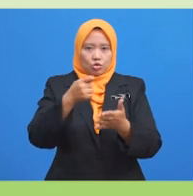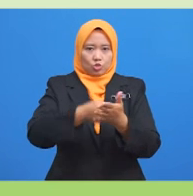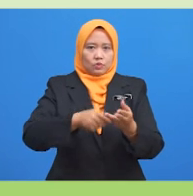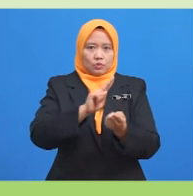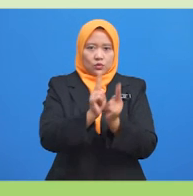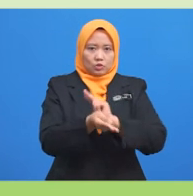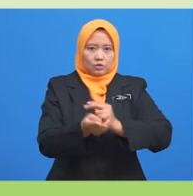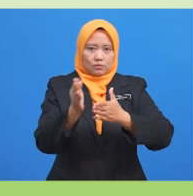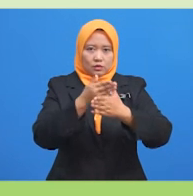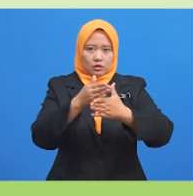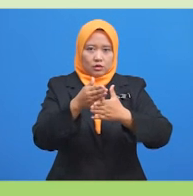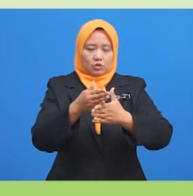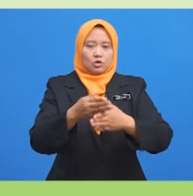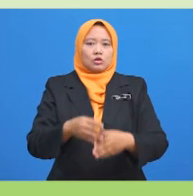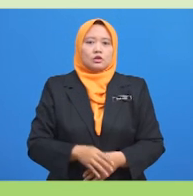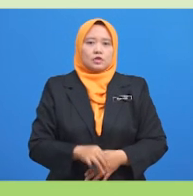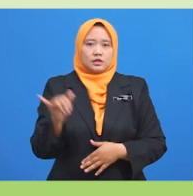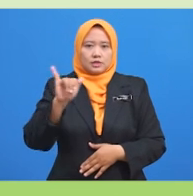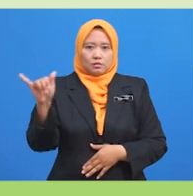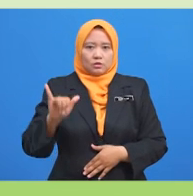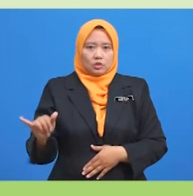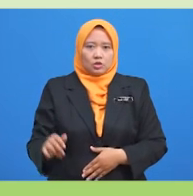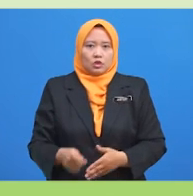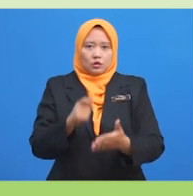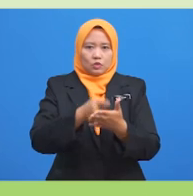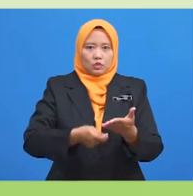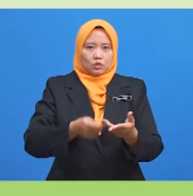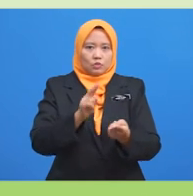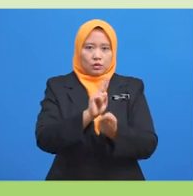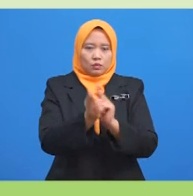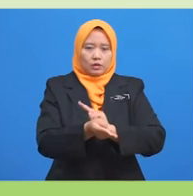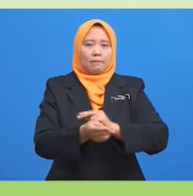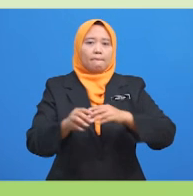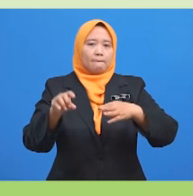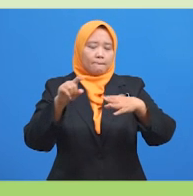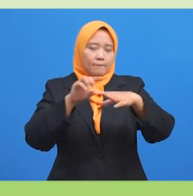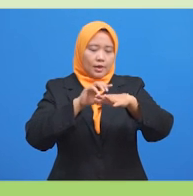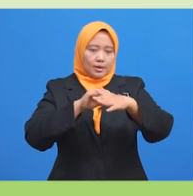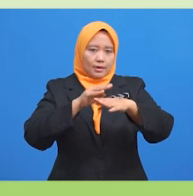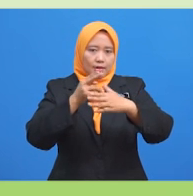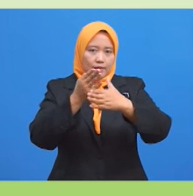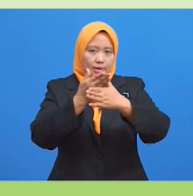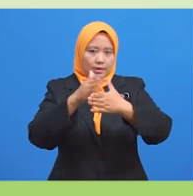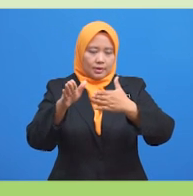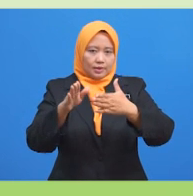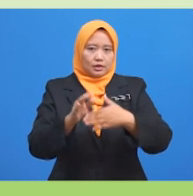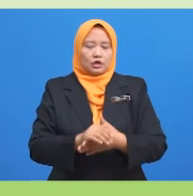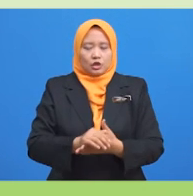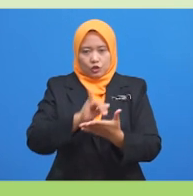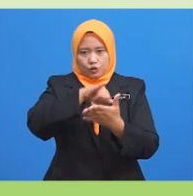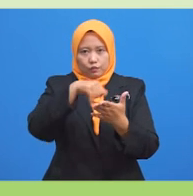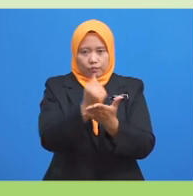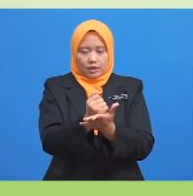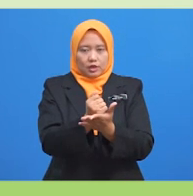dengan kos berubah purata dibahagikan dengan jumlah keluaran kos. Kos purata merupakan